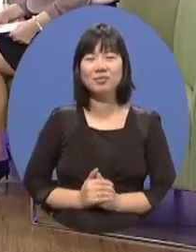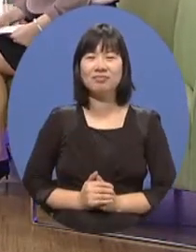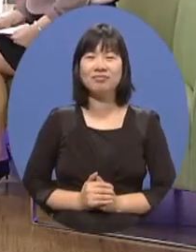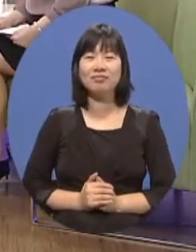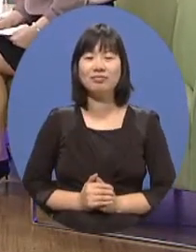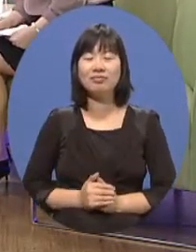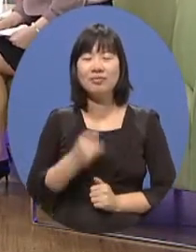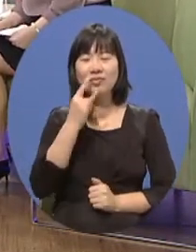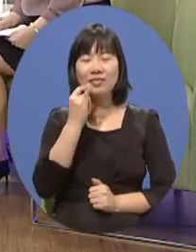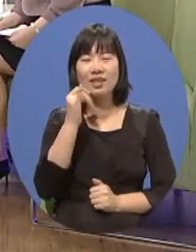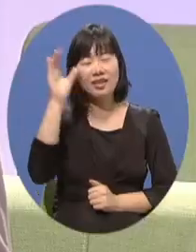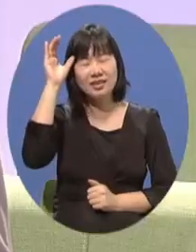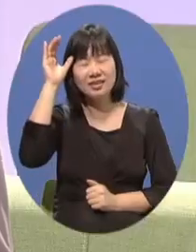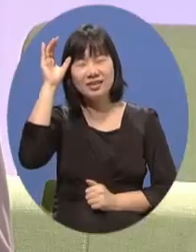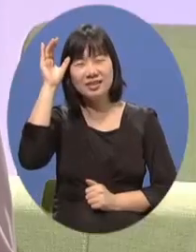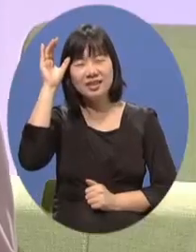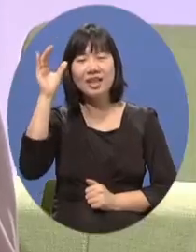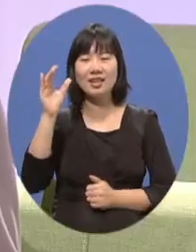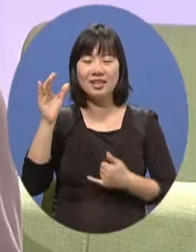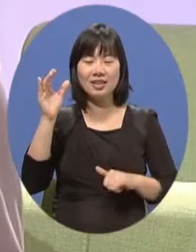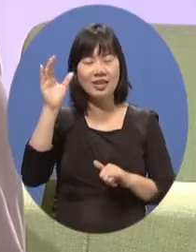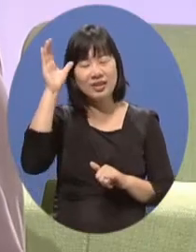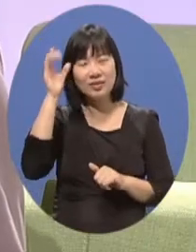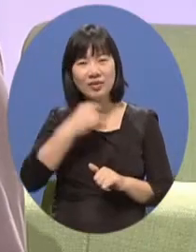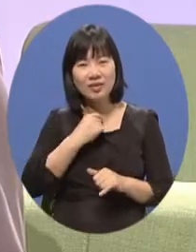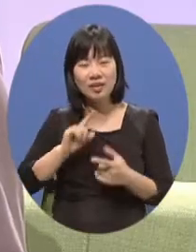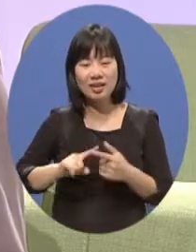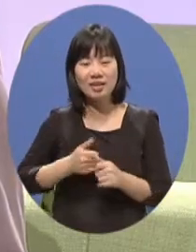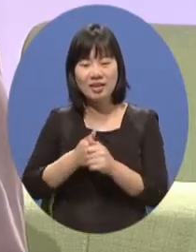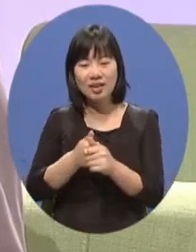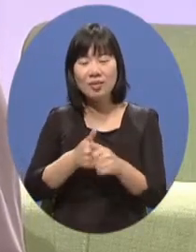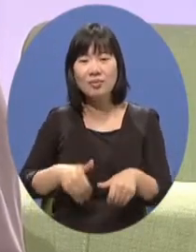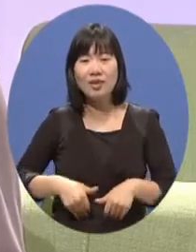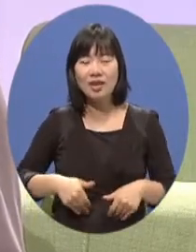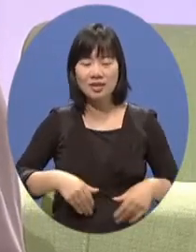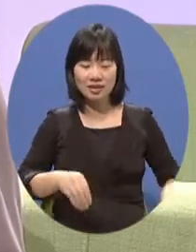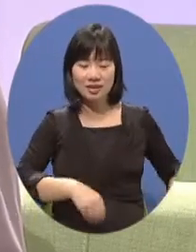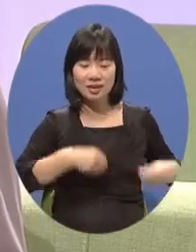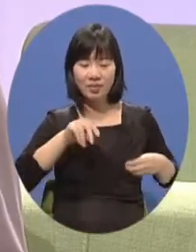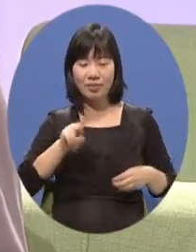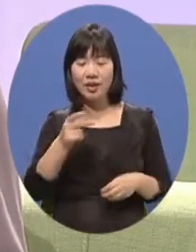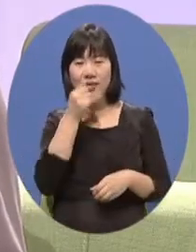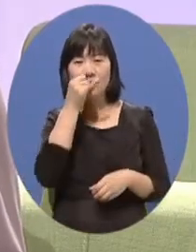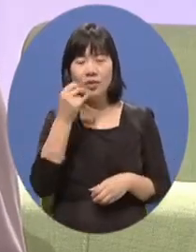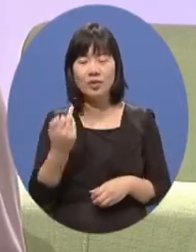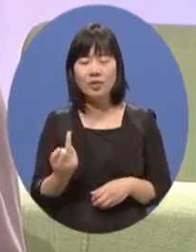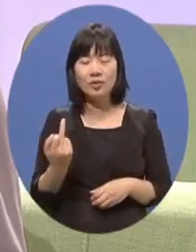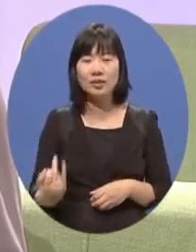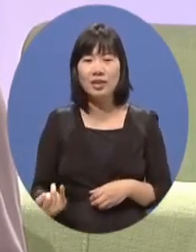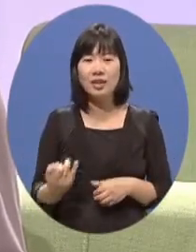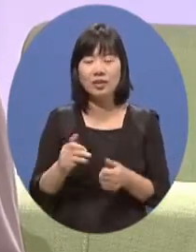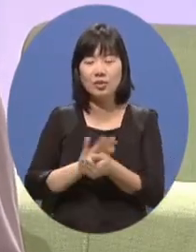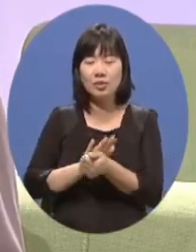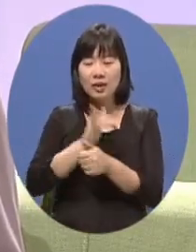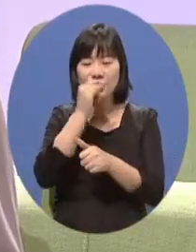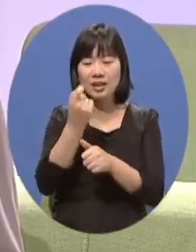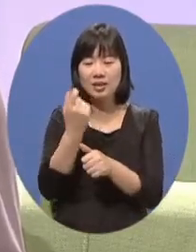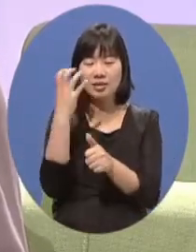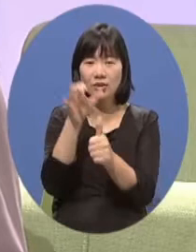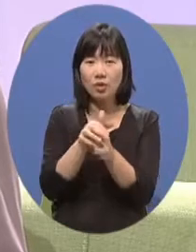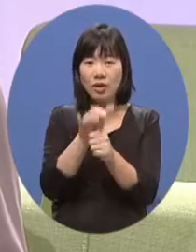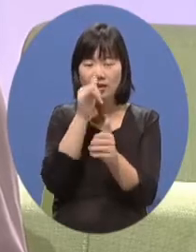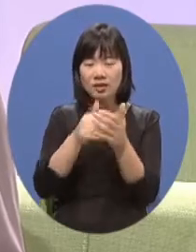좋아해요. 엄마가 네. 좀 기대 부응해 주셔야 되고요. 네. 그러니까 뭐 기저귀를 간다든지 동생을 돌봐주는 그런 작은 역할을